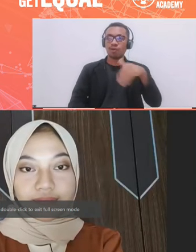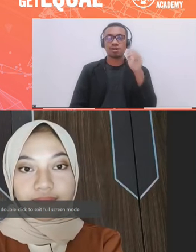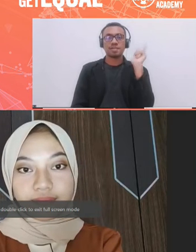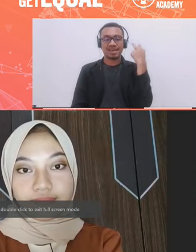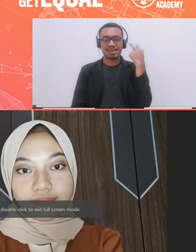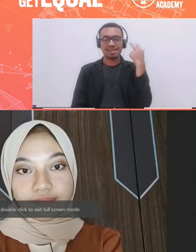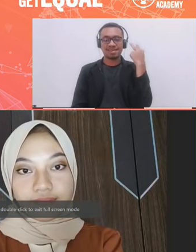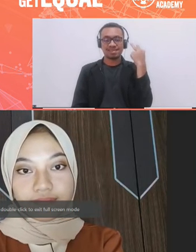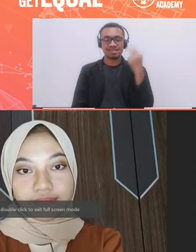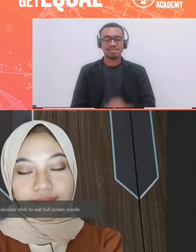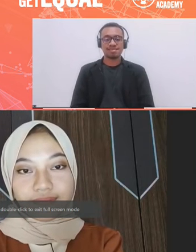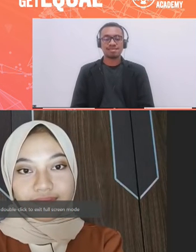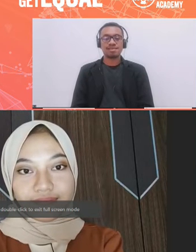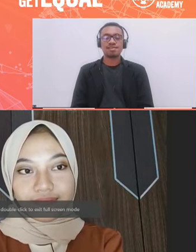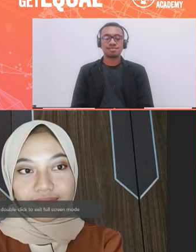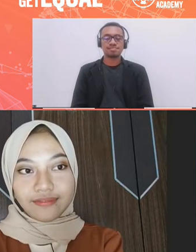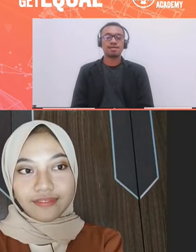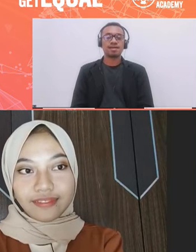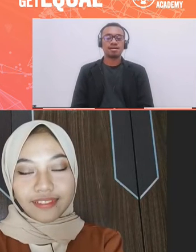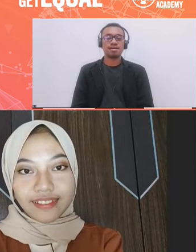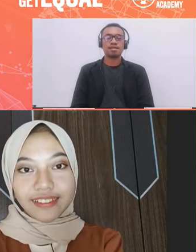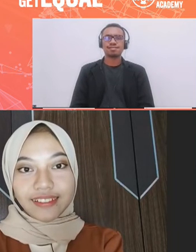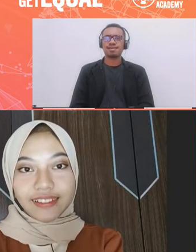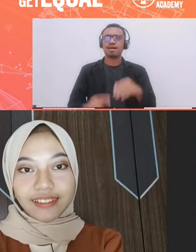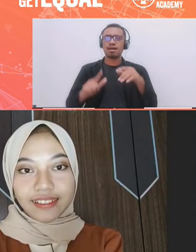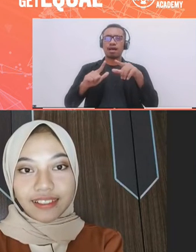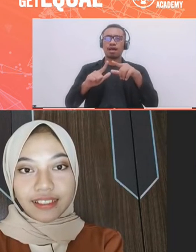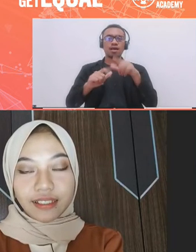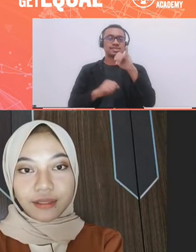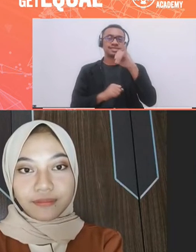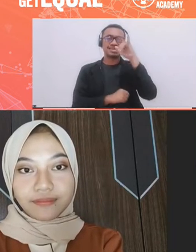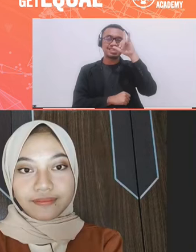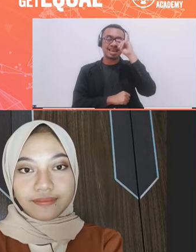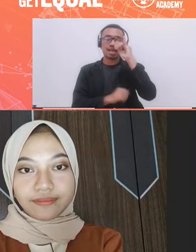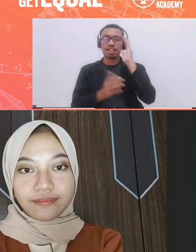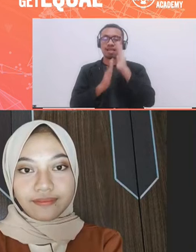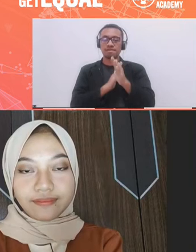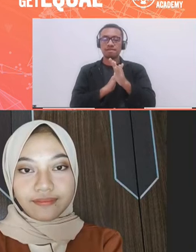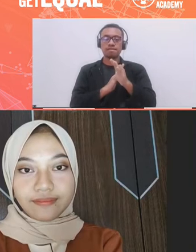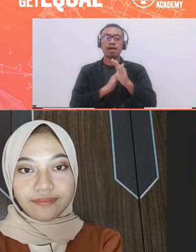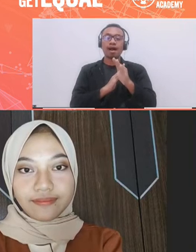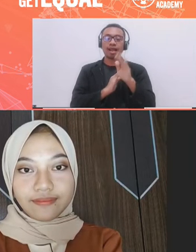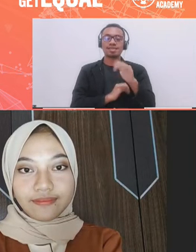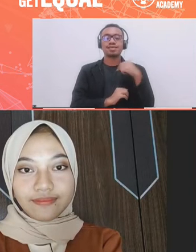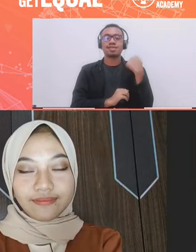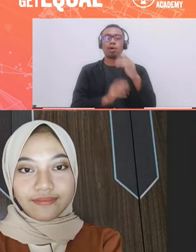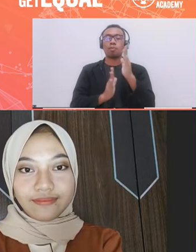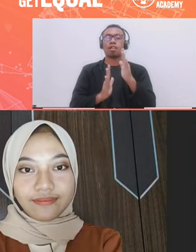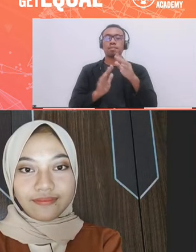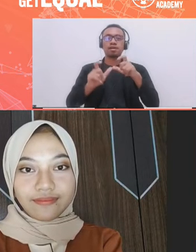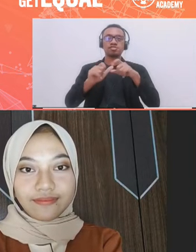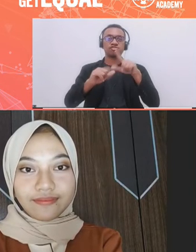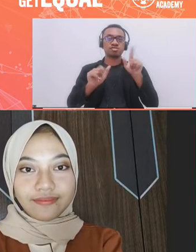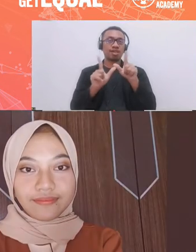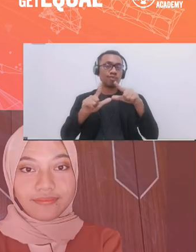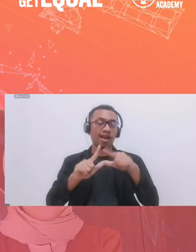Ada IG Live kemarin, ada cerita di IG Live-nya Salwa dengan salah satu tokoh juga. Nanti kita ngobrol sama Salwa lebih lanjut.